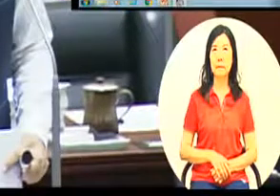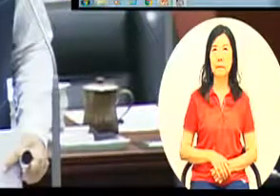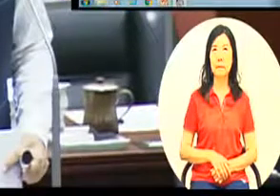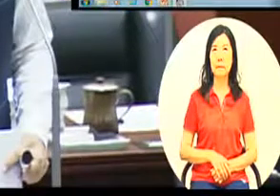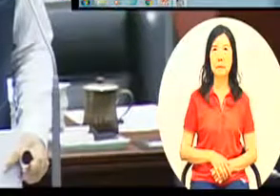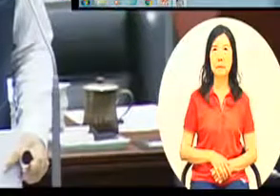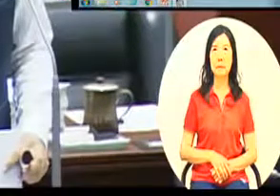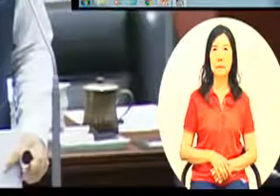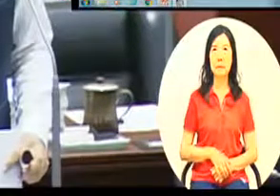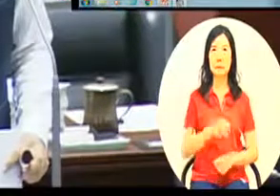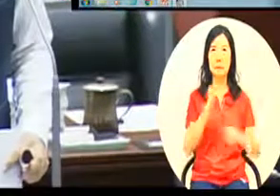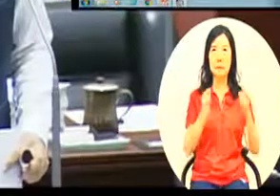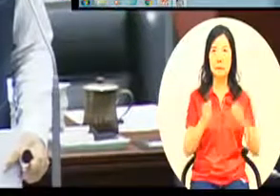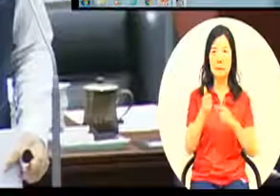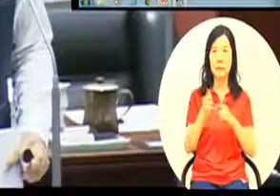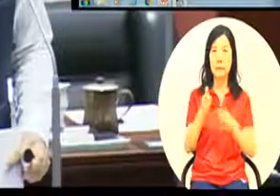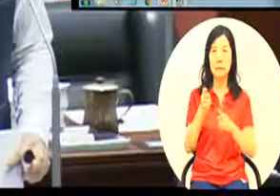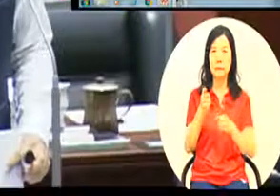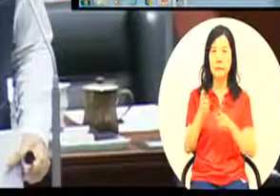司机，谢谢你。